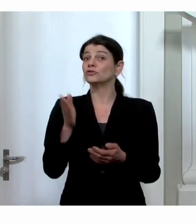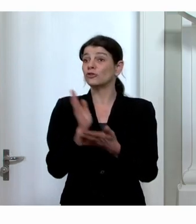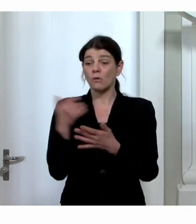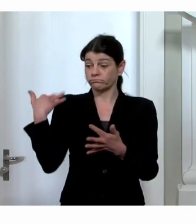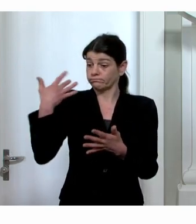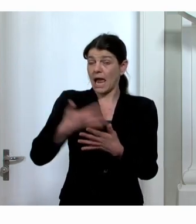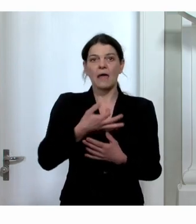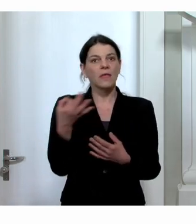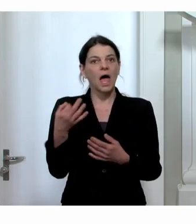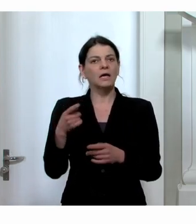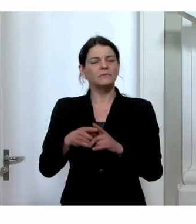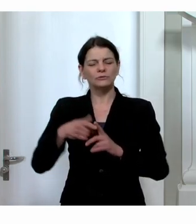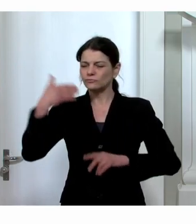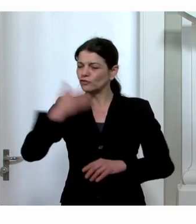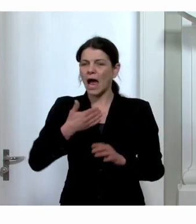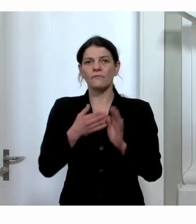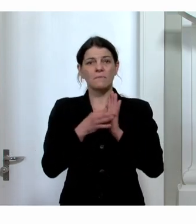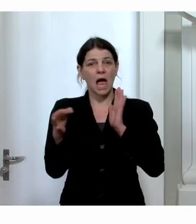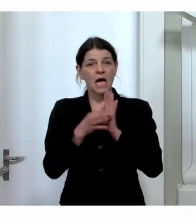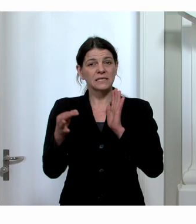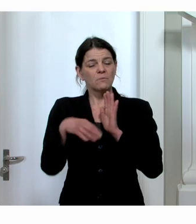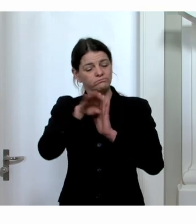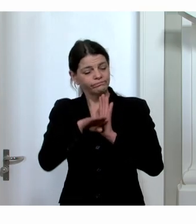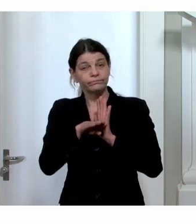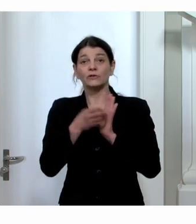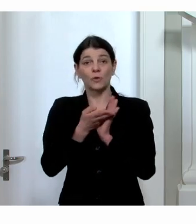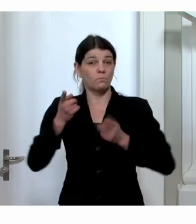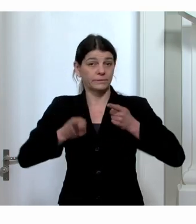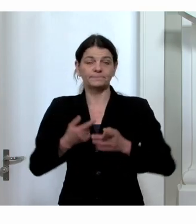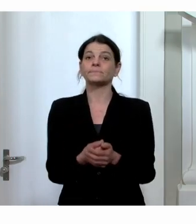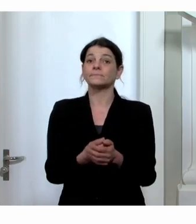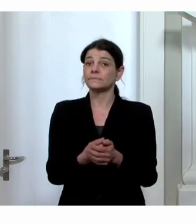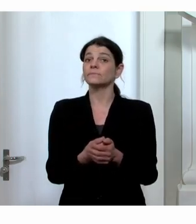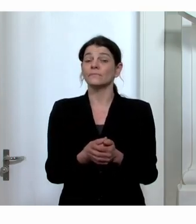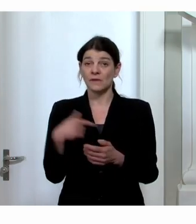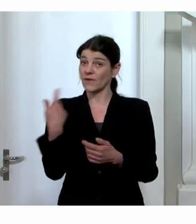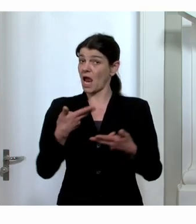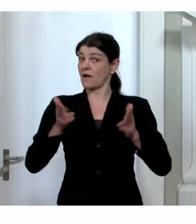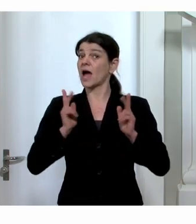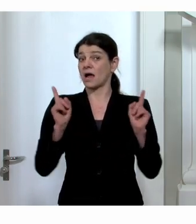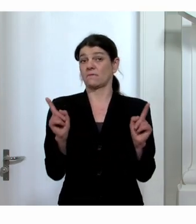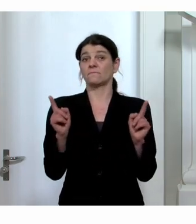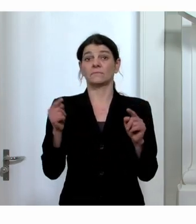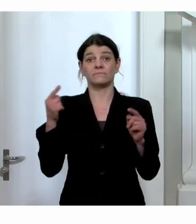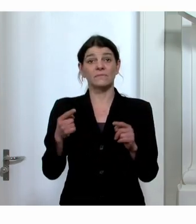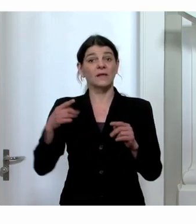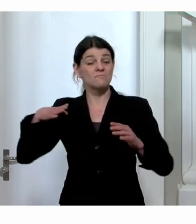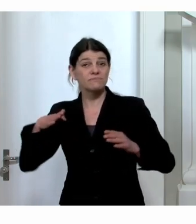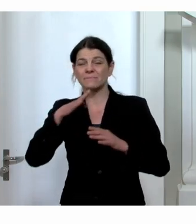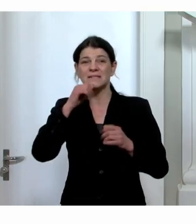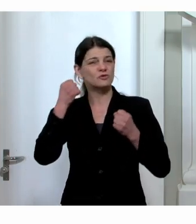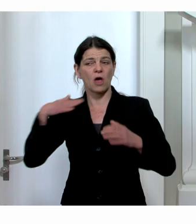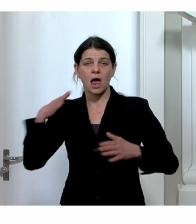Tagen sehr strikte Maßnahmen verfügt hat. Wir erwarten natürlich, dass sich dieses Wachstum